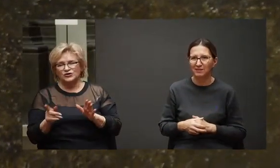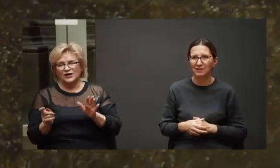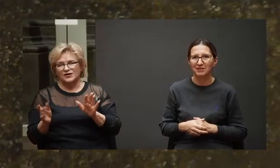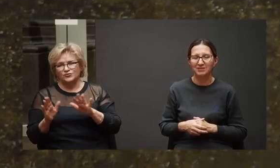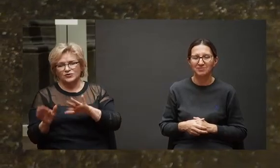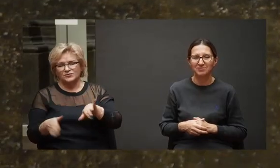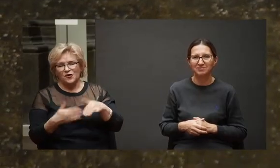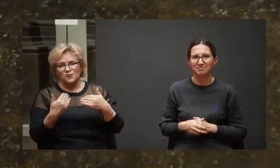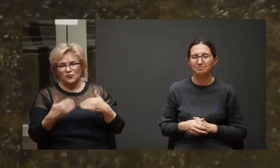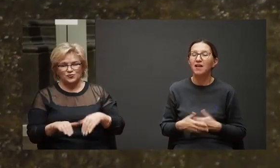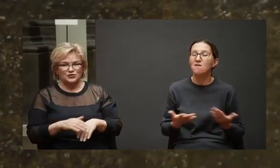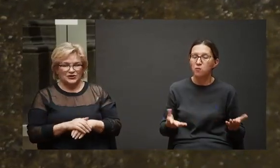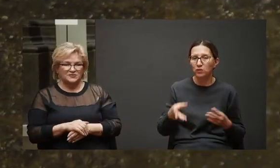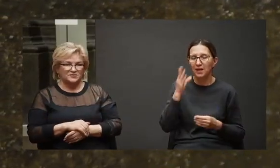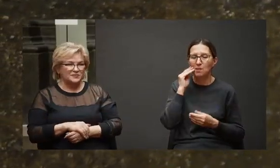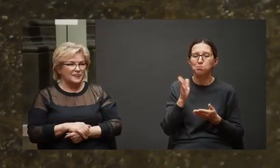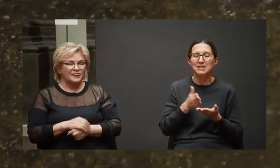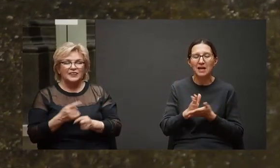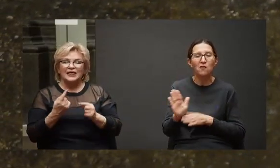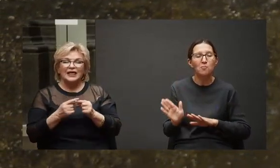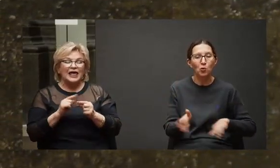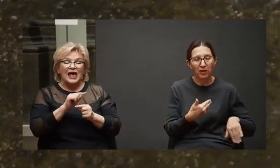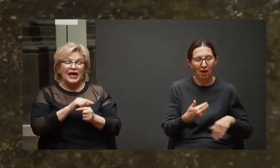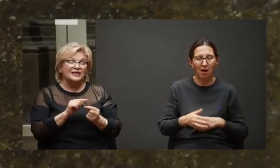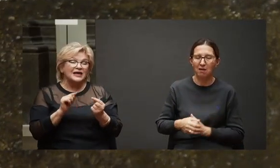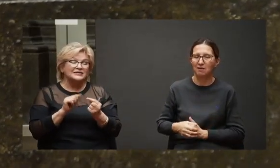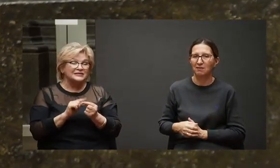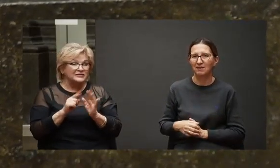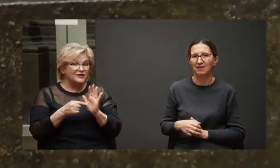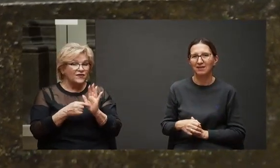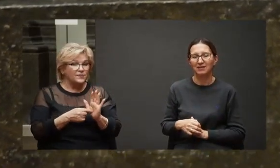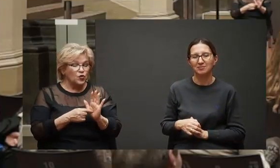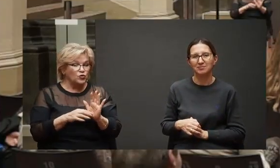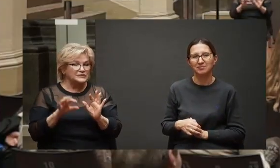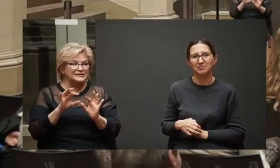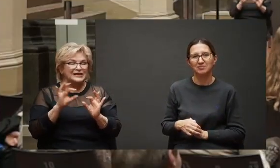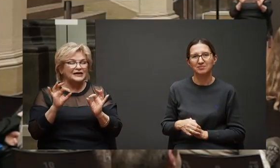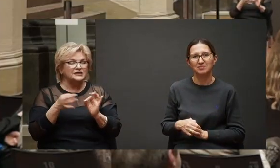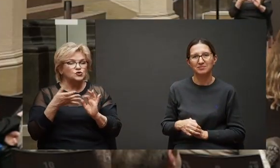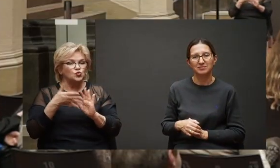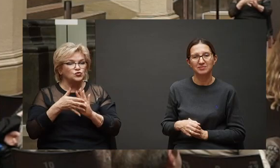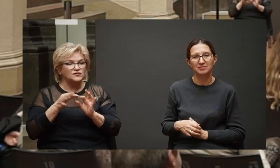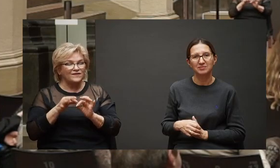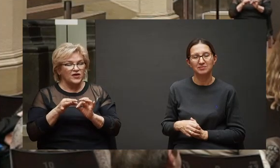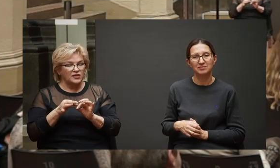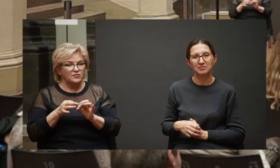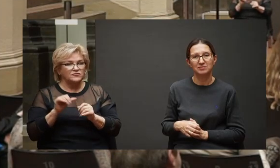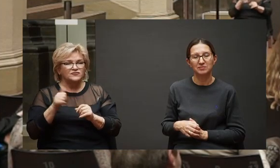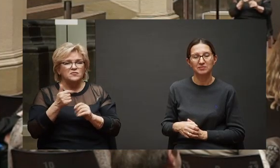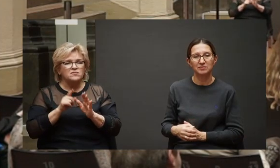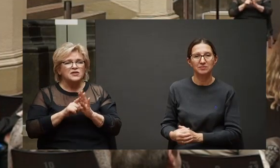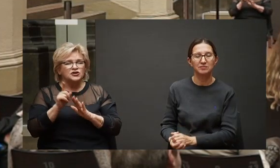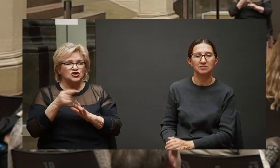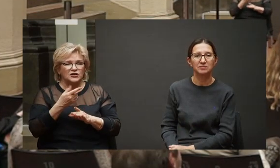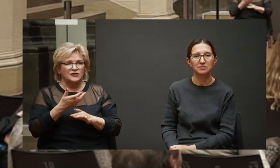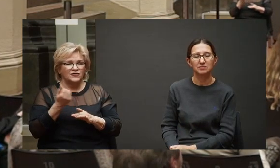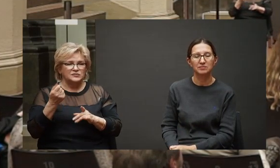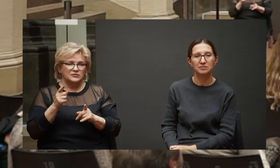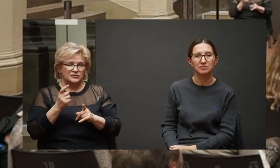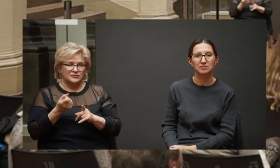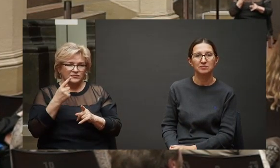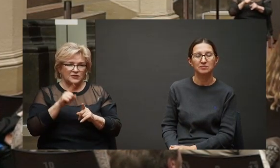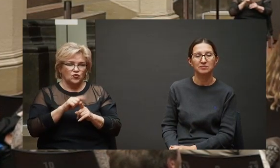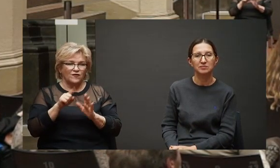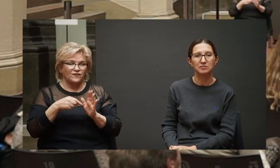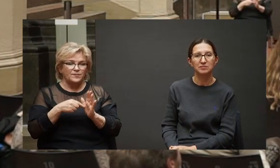Ну, вот импрессионистов проехали с Пикассо. Это, кстати, вопрос к искусствоведам. Вот в самом начале, да, возник вот такой вопрос,